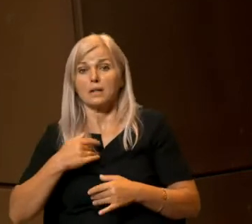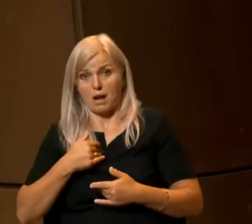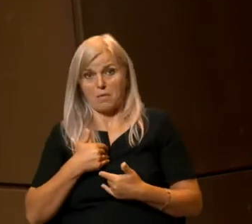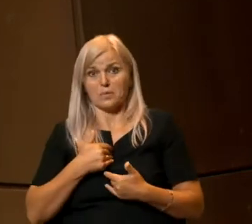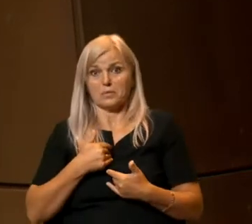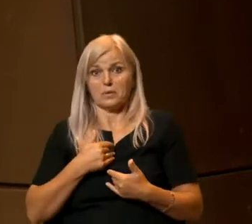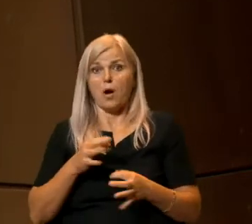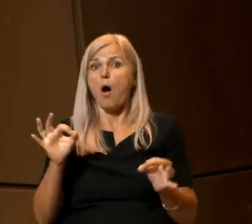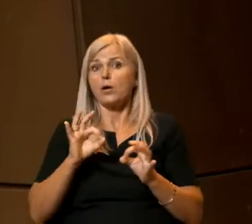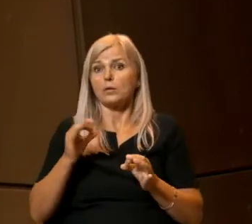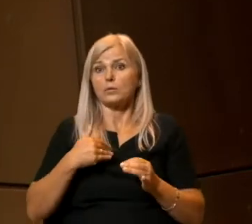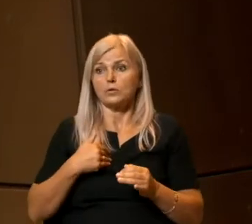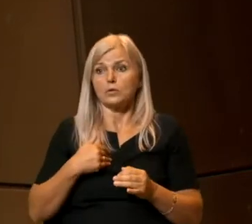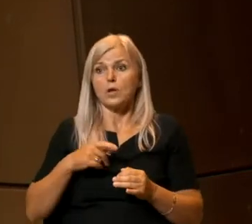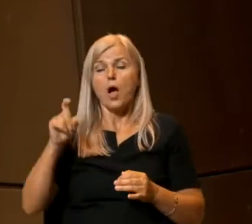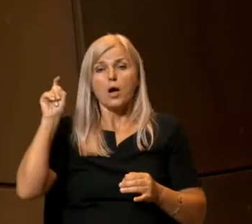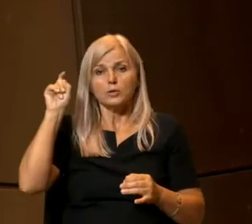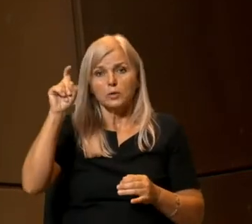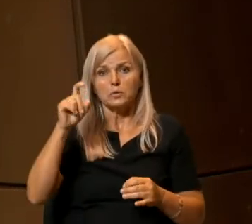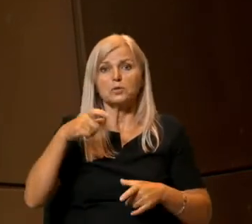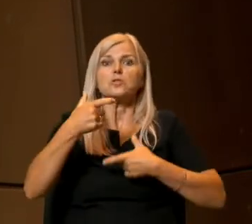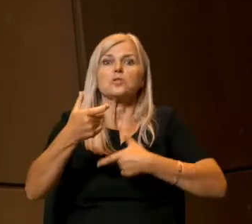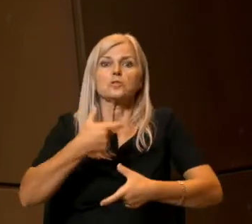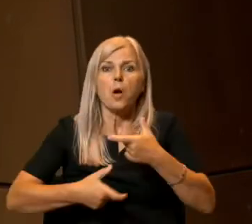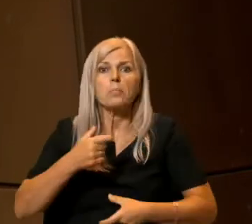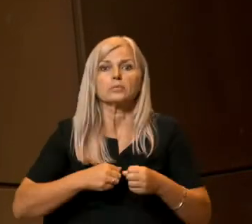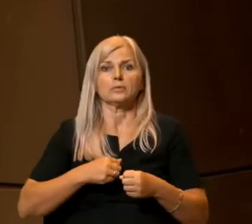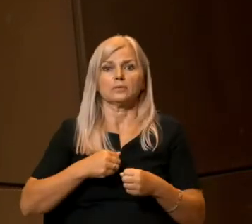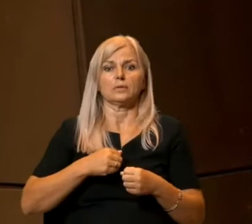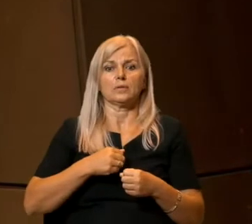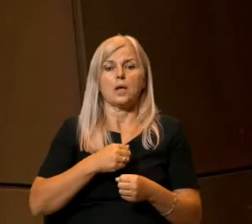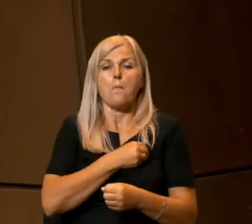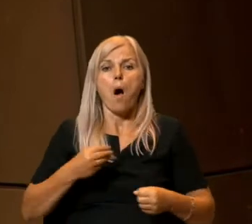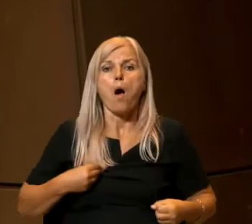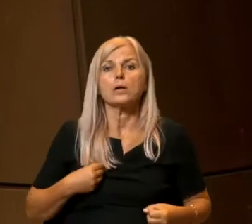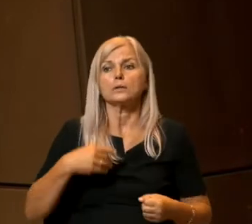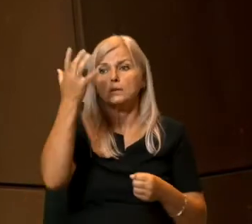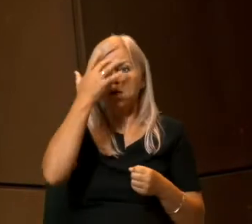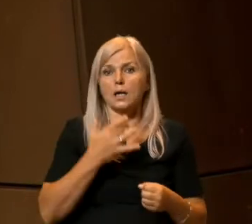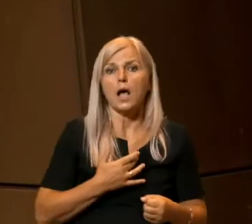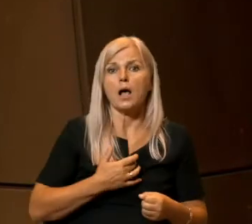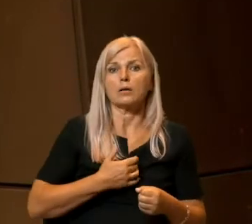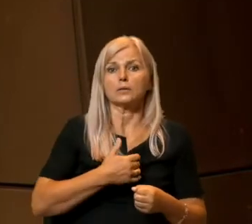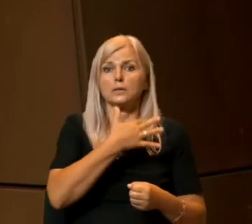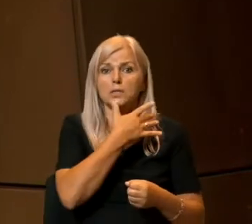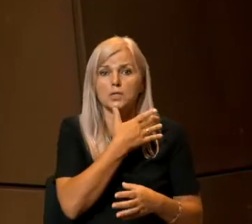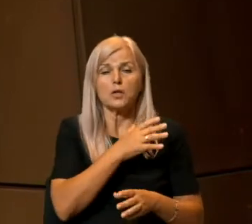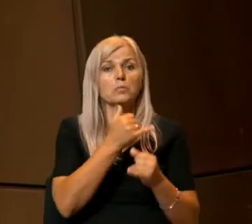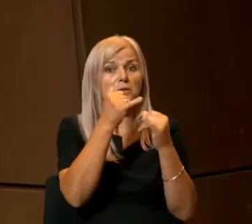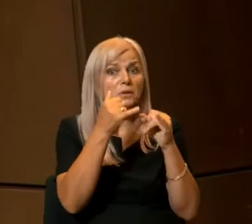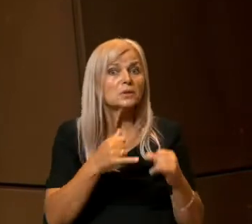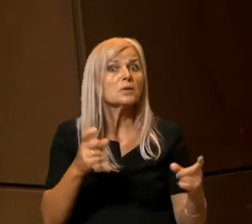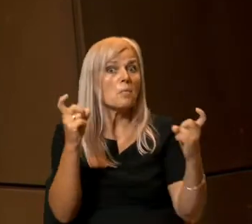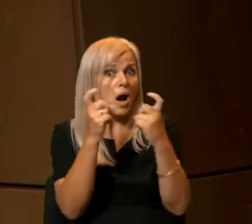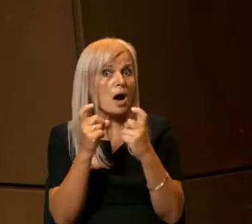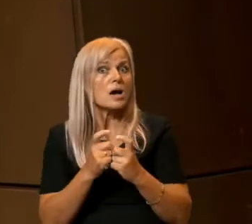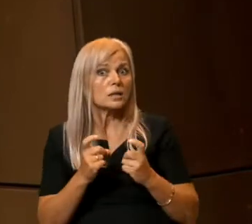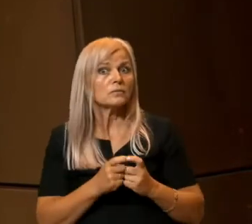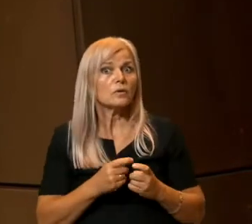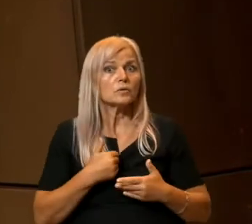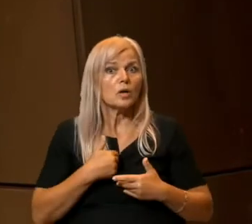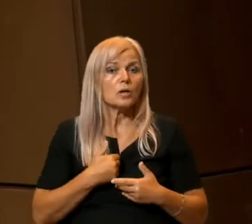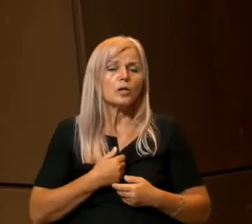to, co Niemcy wyrządzili Polsce, Rosji i Żydom i wszystkim innym. I bardzo mnie